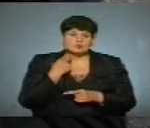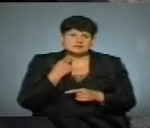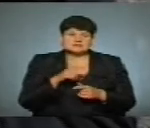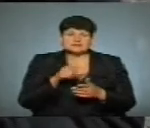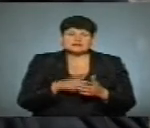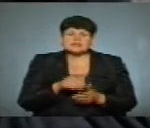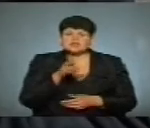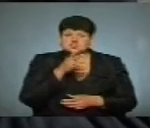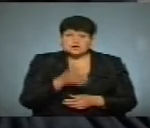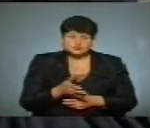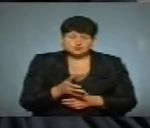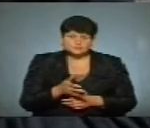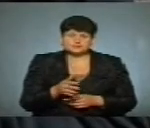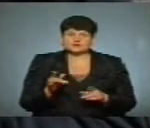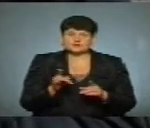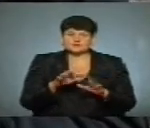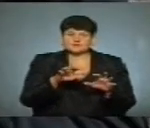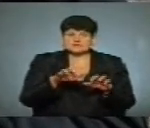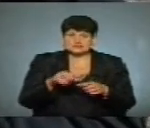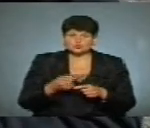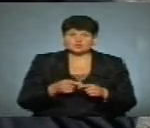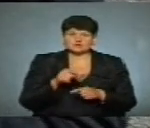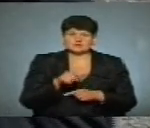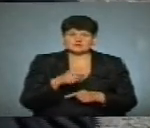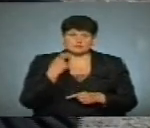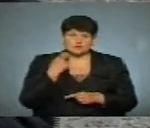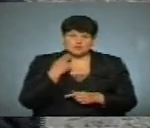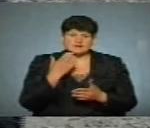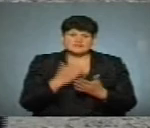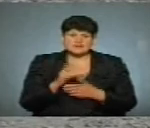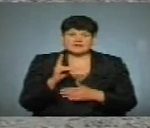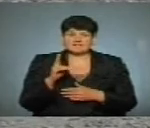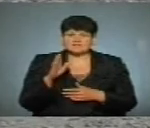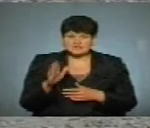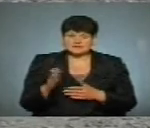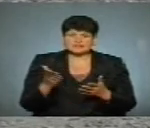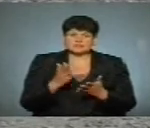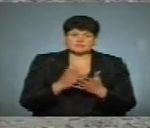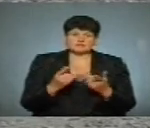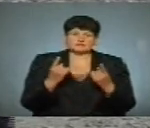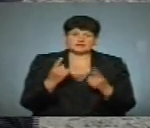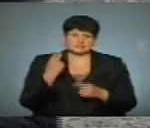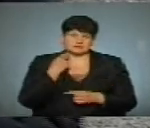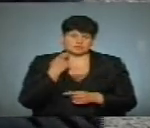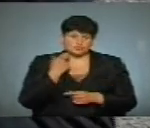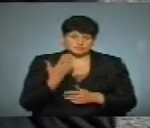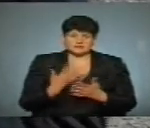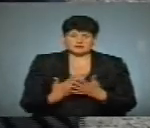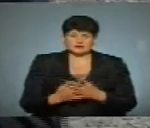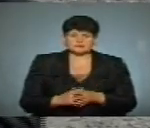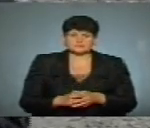часу, щоб стягнути цю заборгованість. Є квартири, які мають велику заборгованість. От,